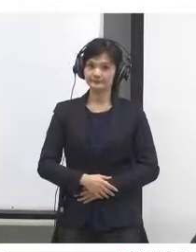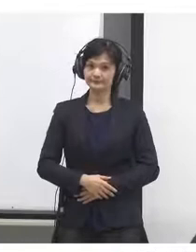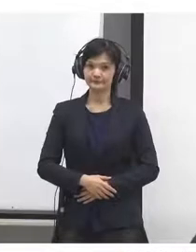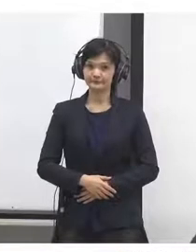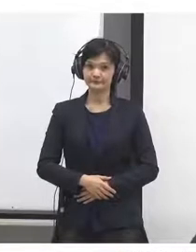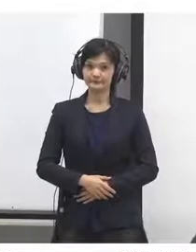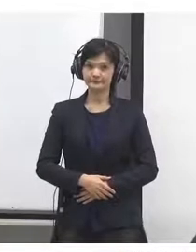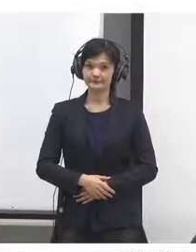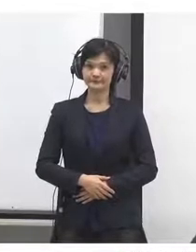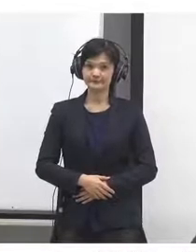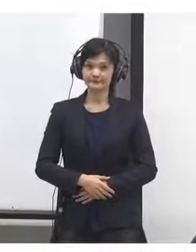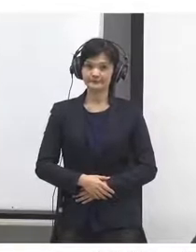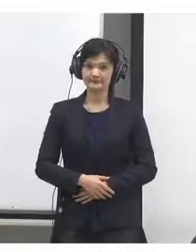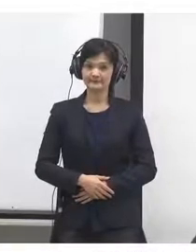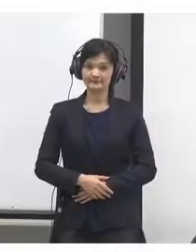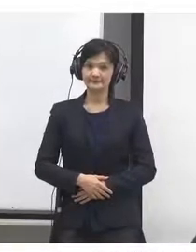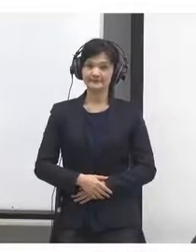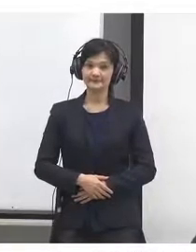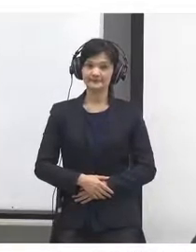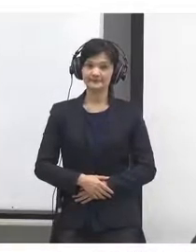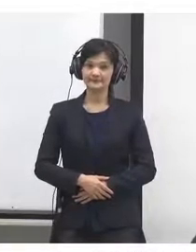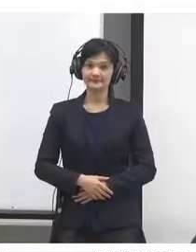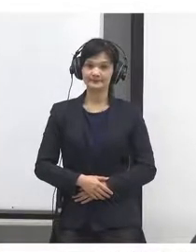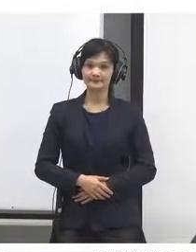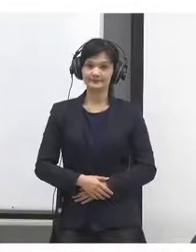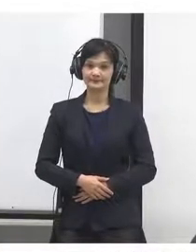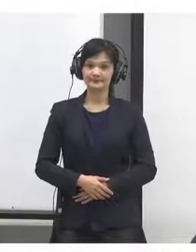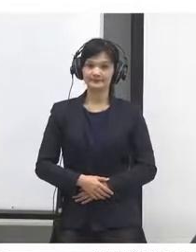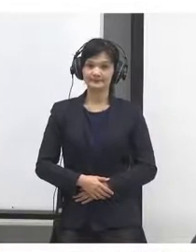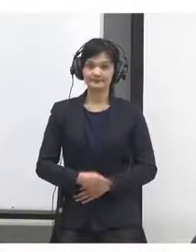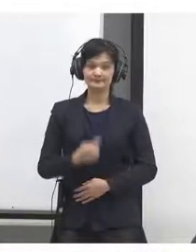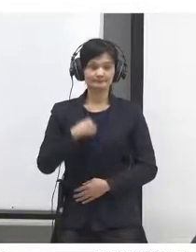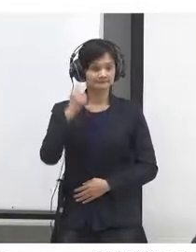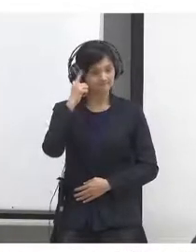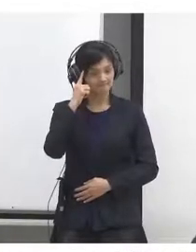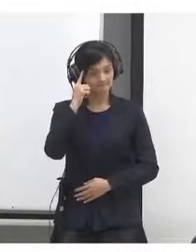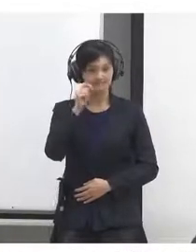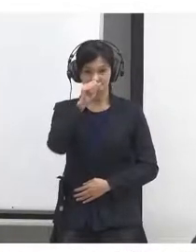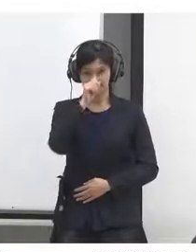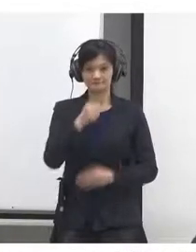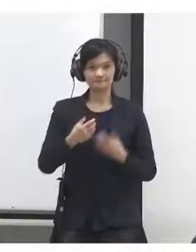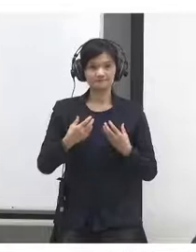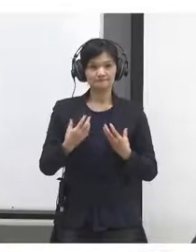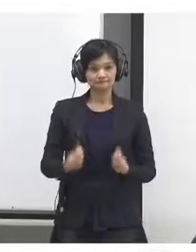おうちで時間割り study at home. One of the interns from